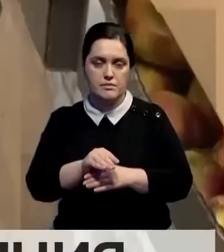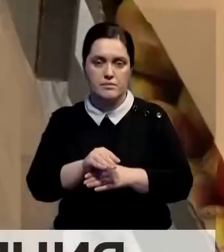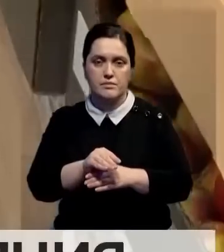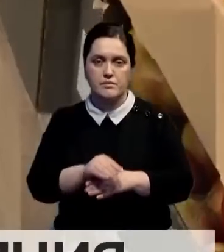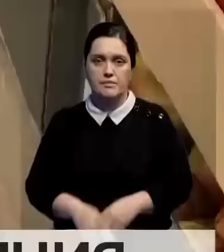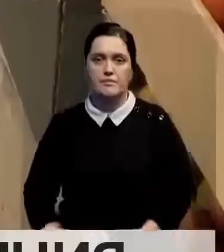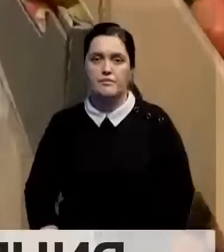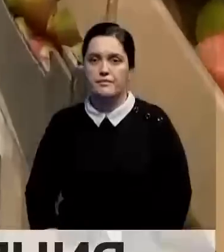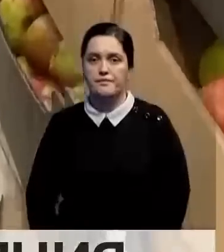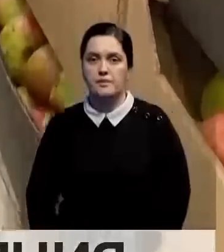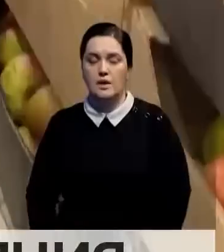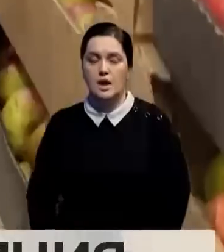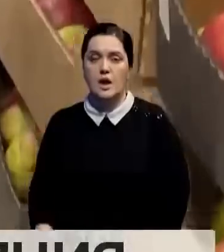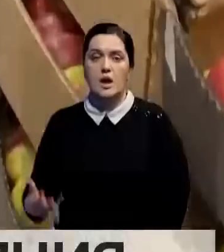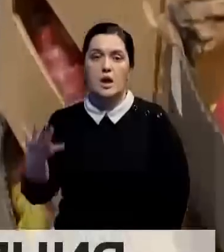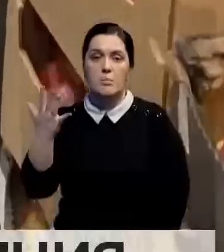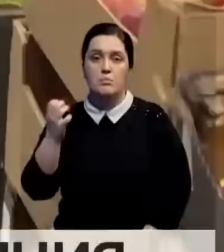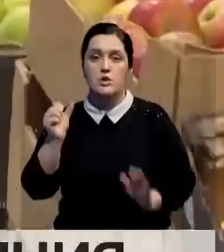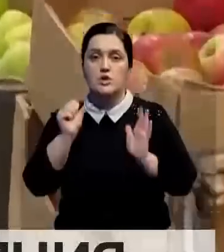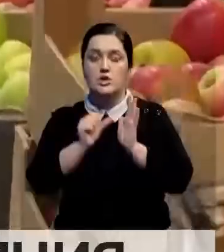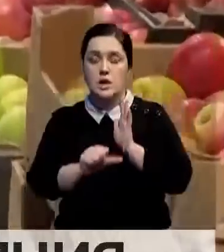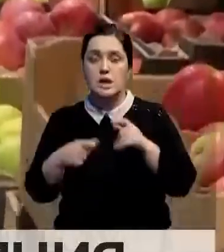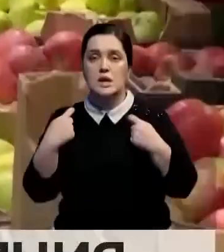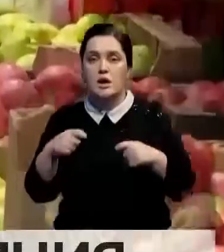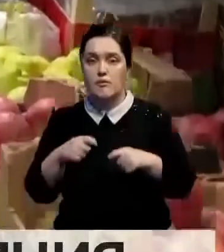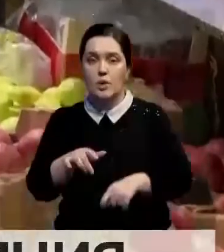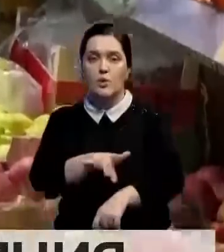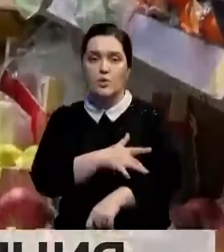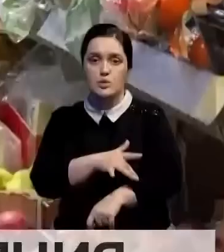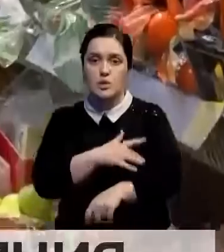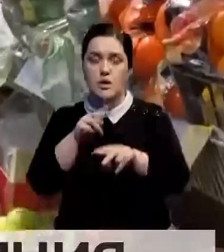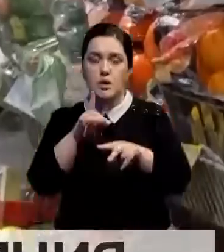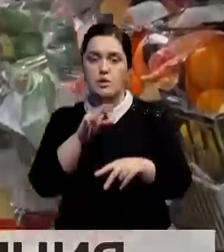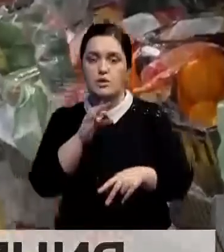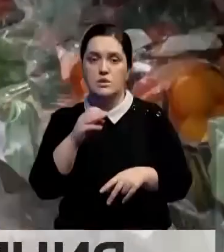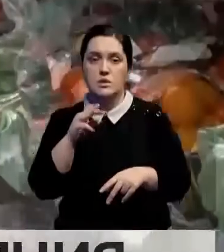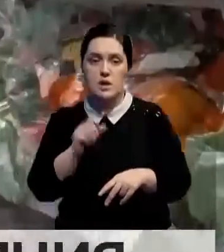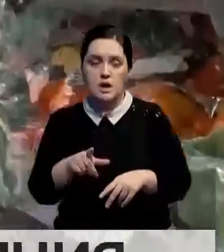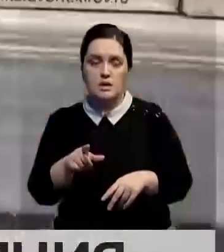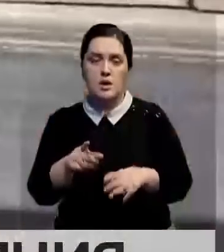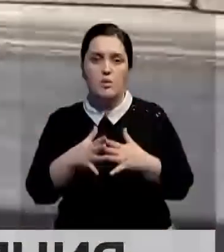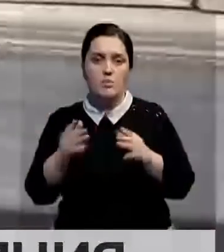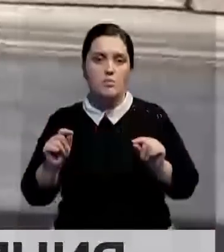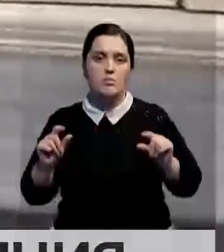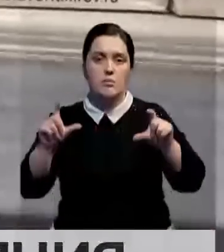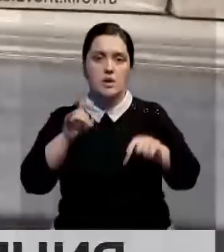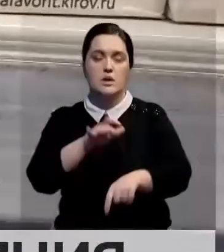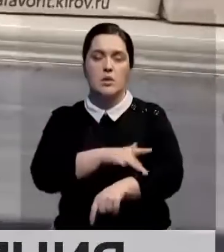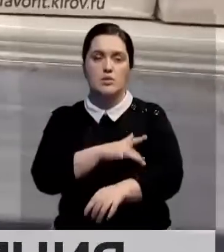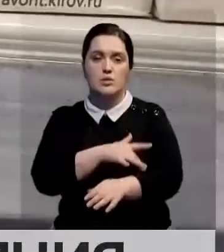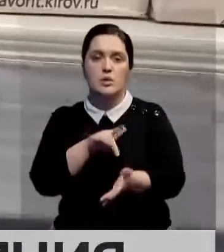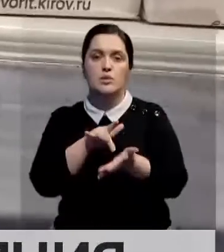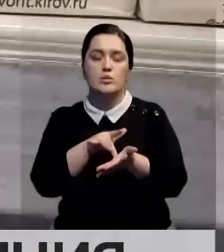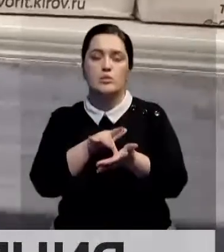добавляют. Среди 560 товаров и услуг, отслеживаемых Росстатом, сильнее всего выросли цены на услуги